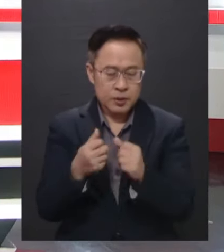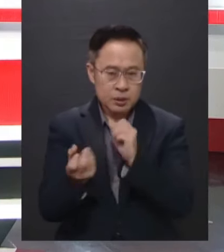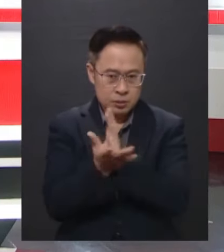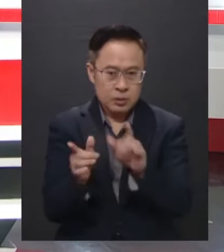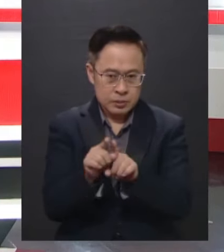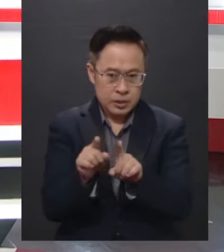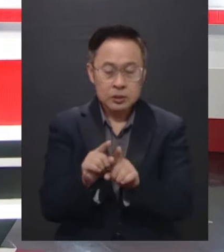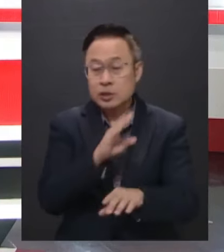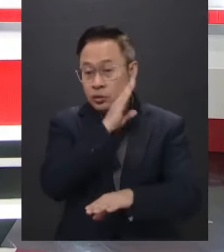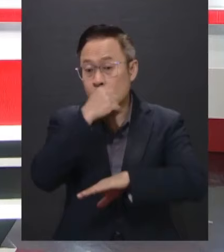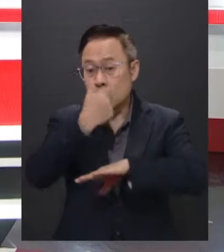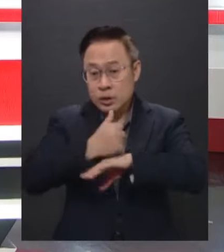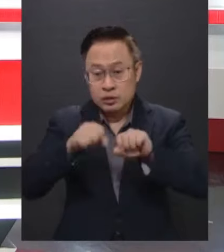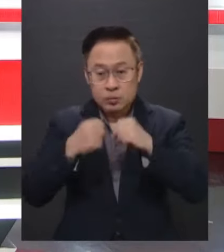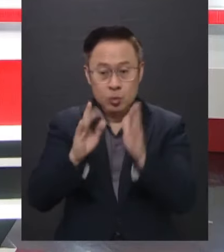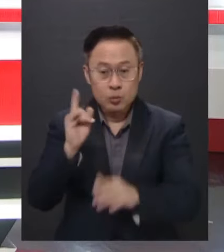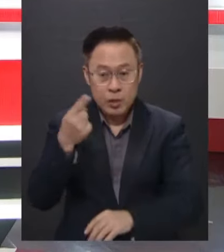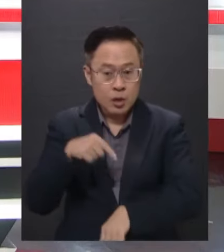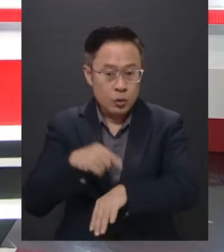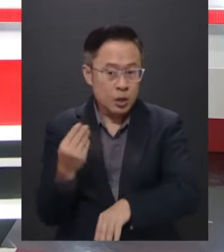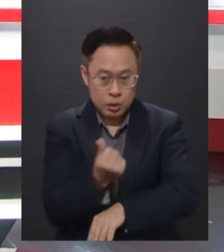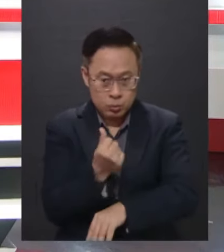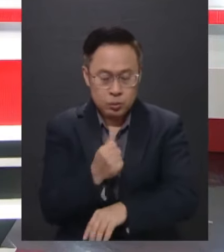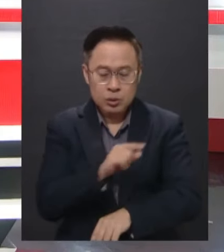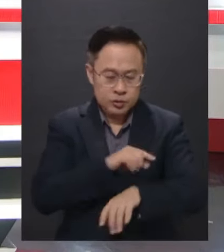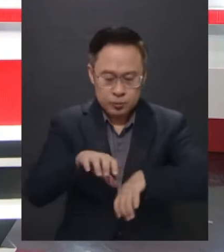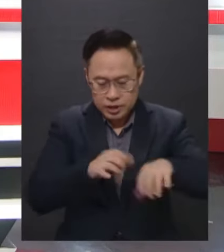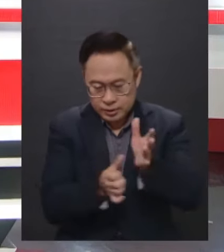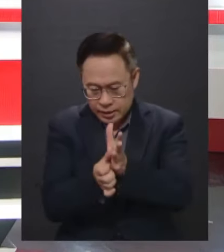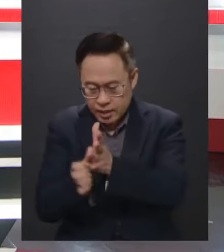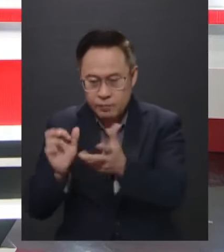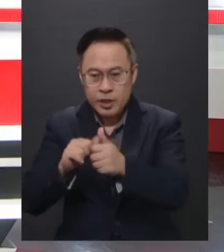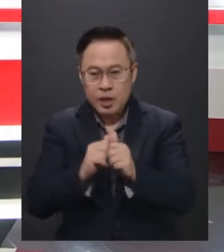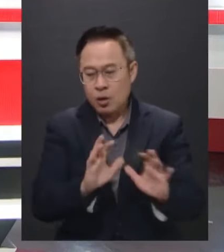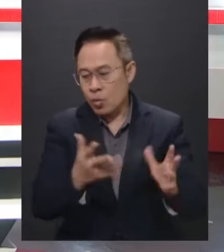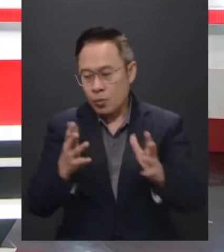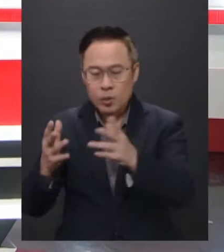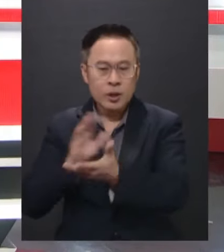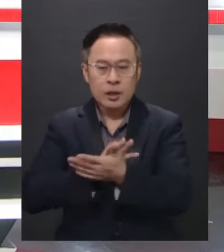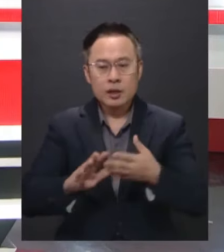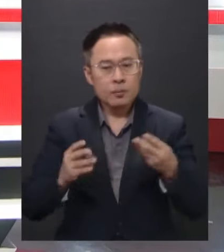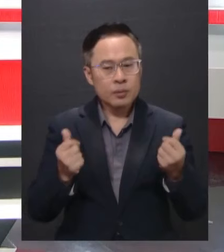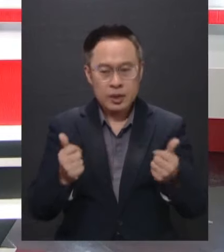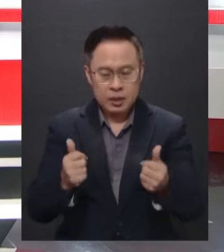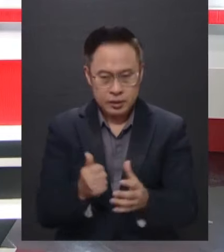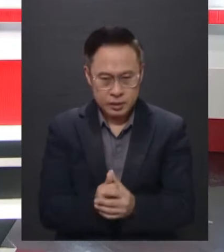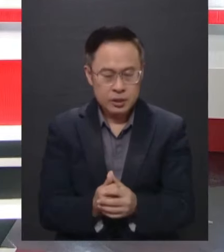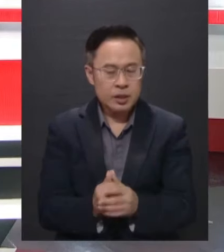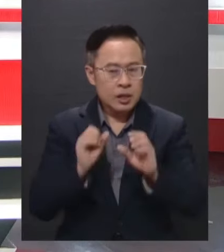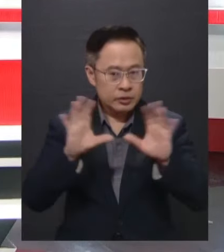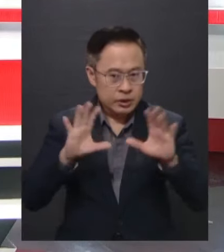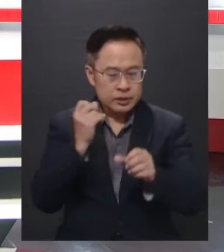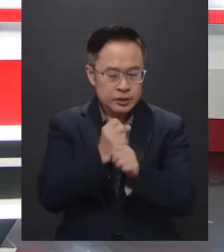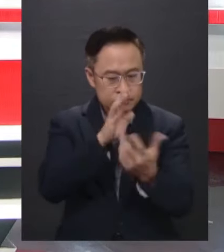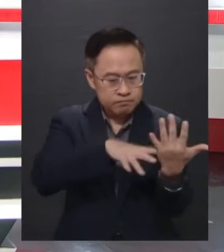ากว่าได้นายกสมาคมคนใหม่ขึ้นมาทำหน้าที่เราเองก็จะได้รู้ถึงทิศทางการทำหน้าที่ในอนาคตที่เป